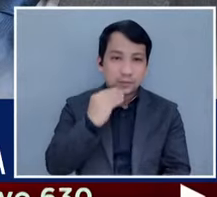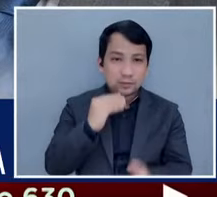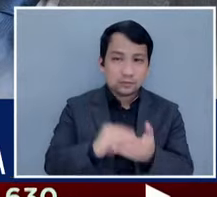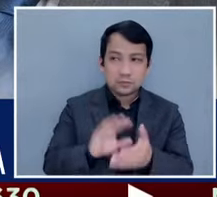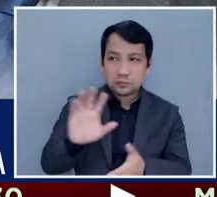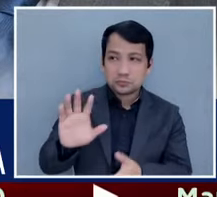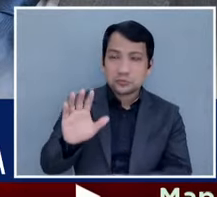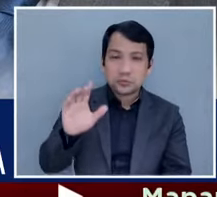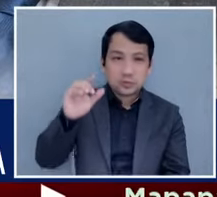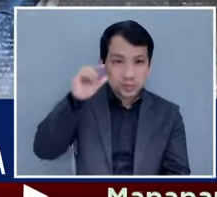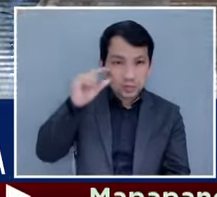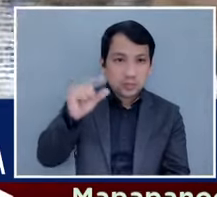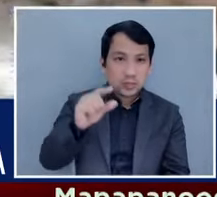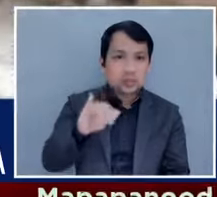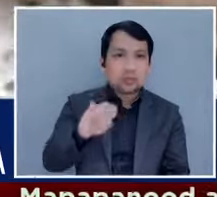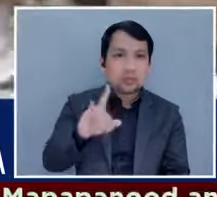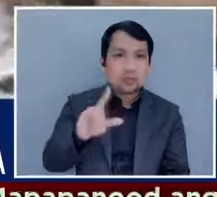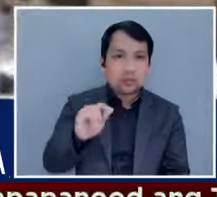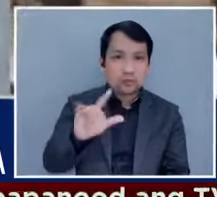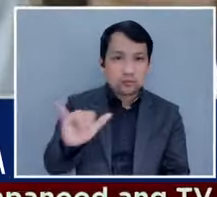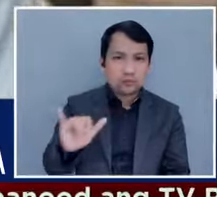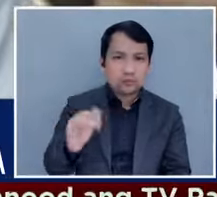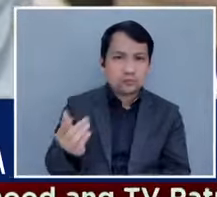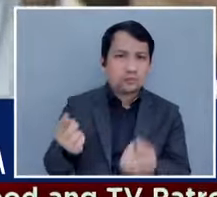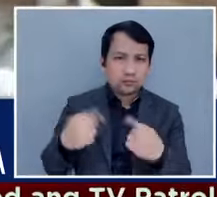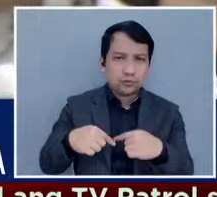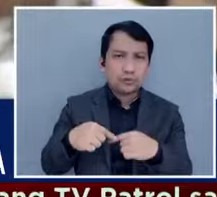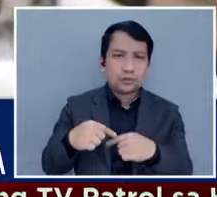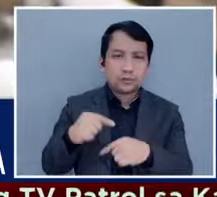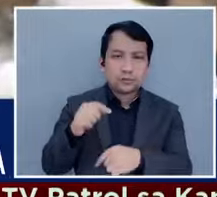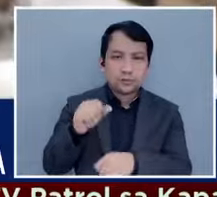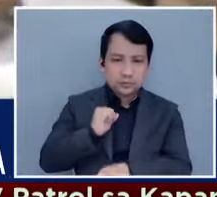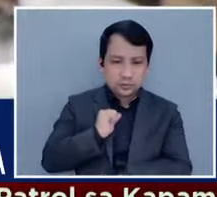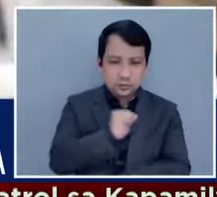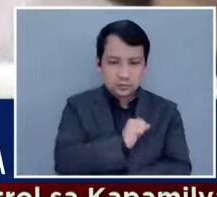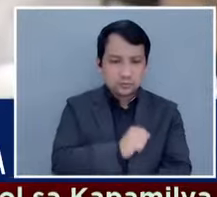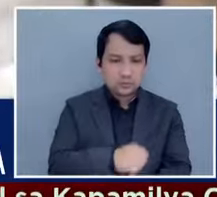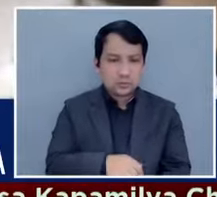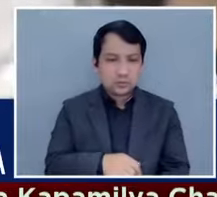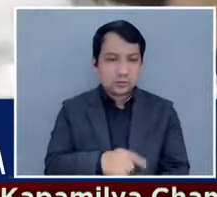Kibuloy, humarap na sa Senado. Wala pang pahayag ang kampo ni Kibuloy.